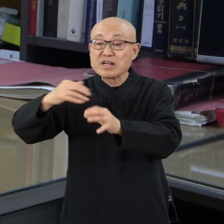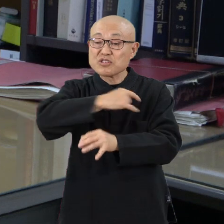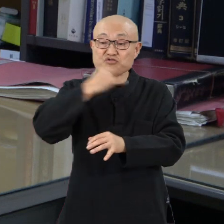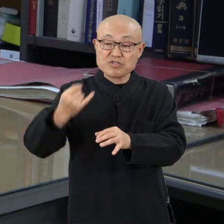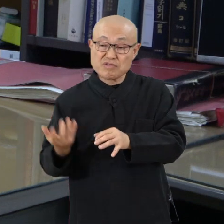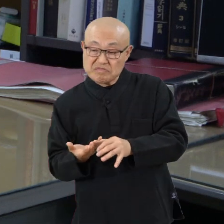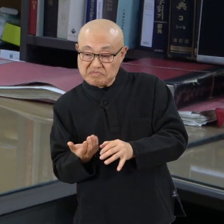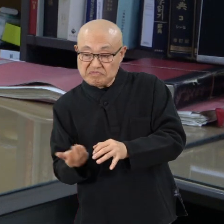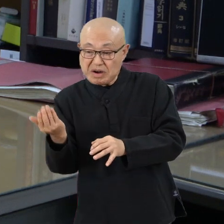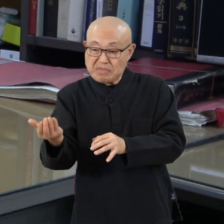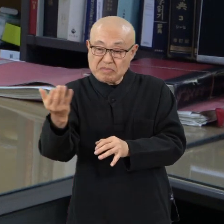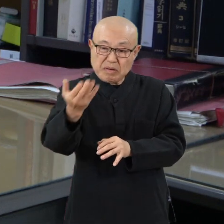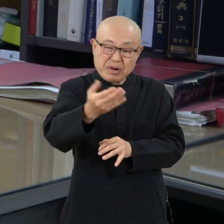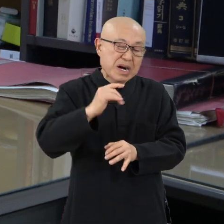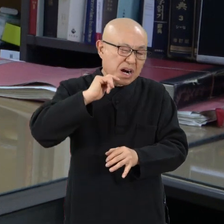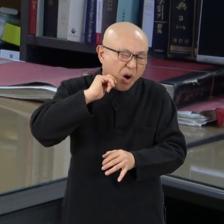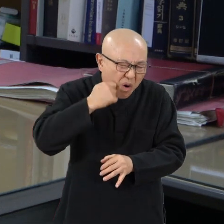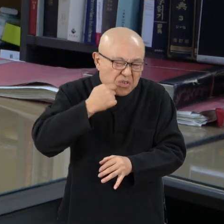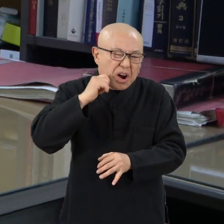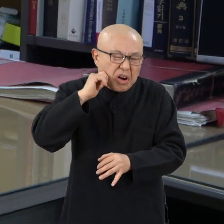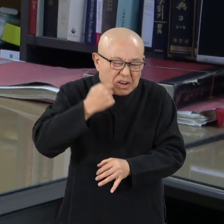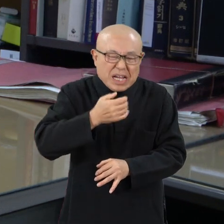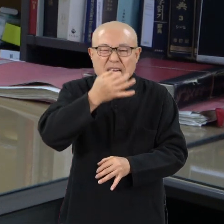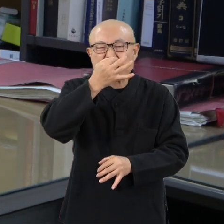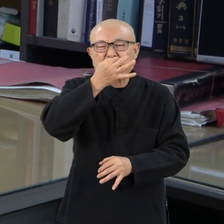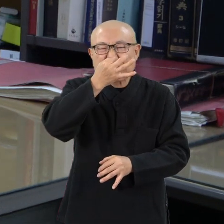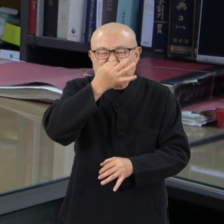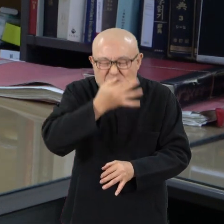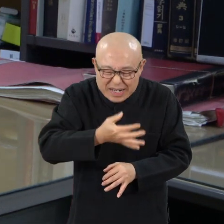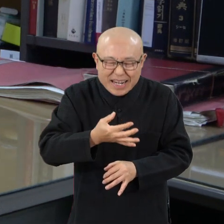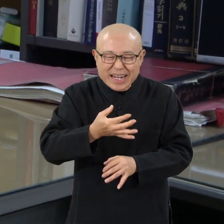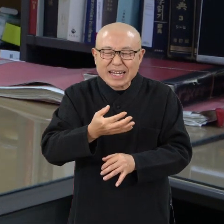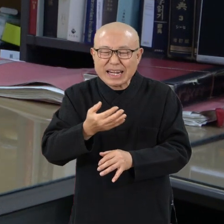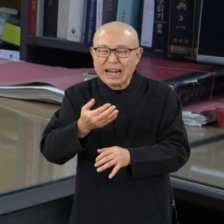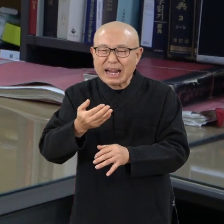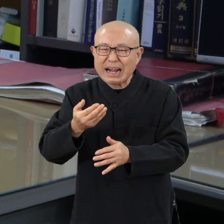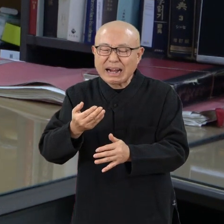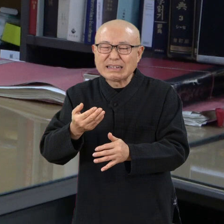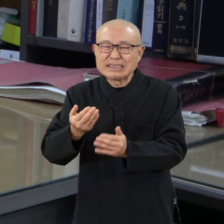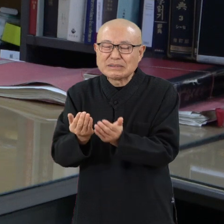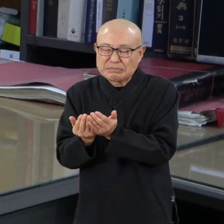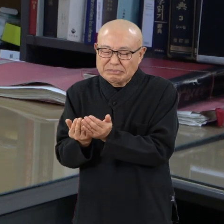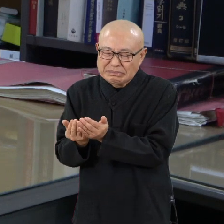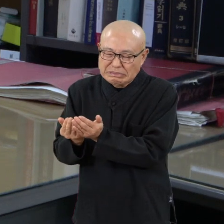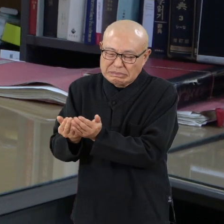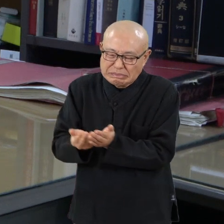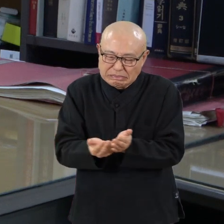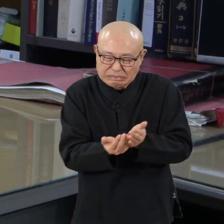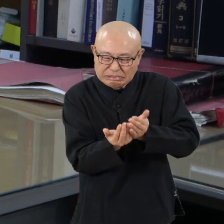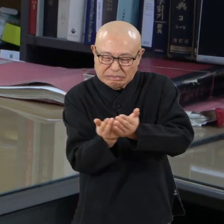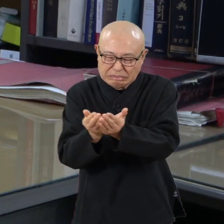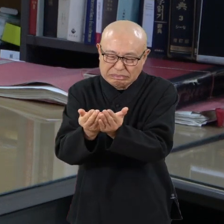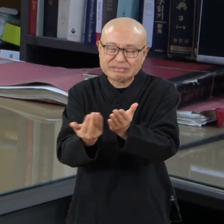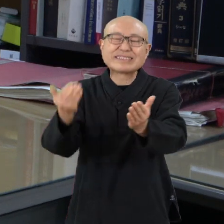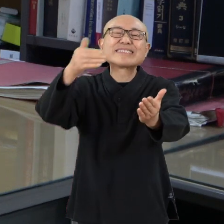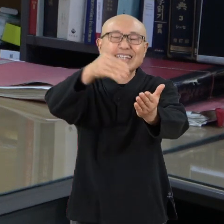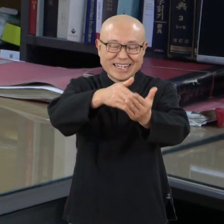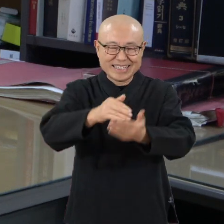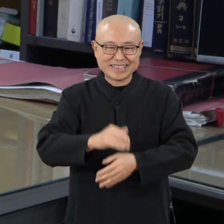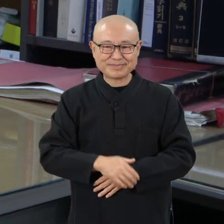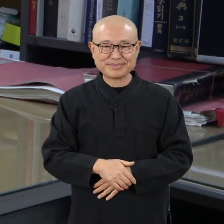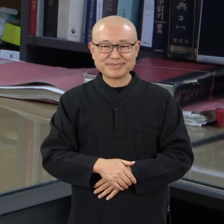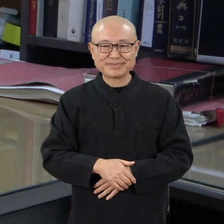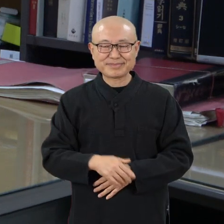배를 타시고 어렵게 이제 중국으로 스승을 찾아서 공부하러 길을 떠나십니다.